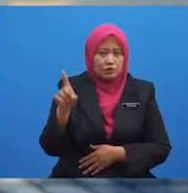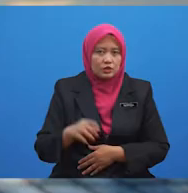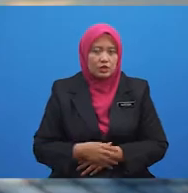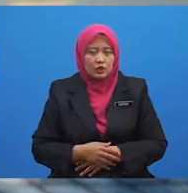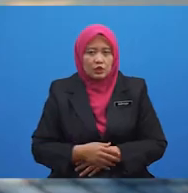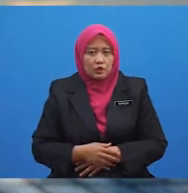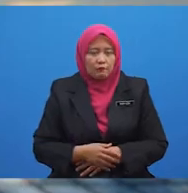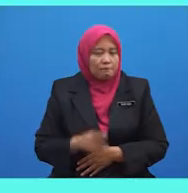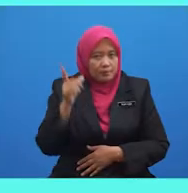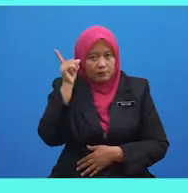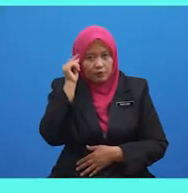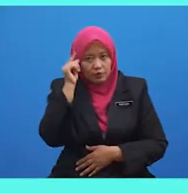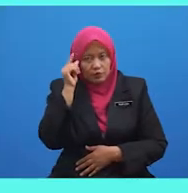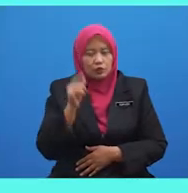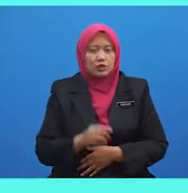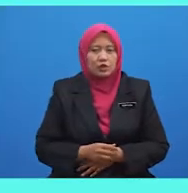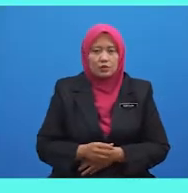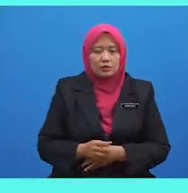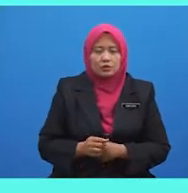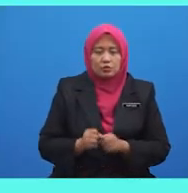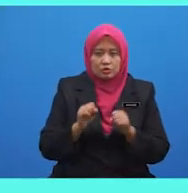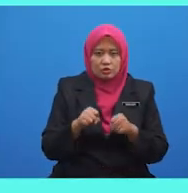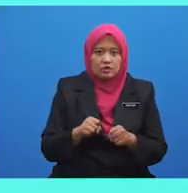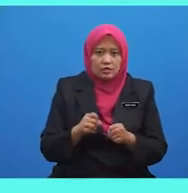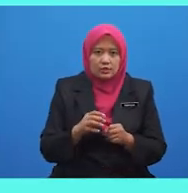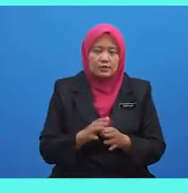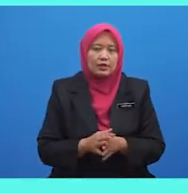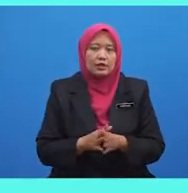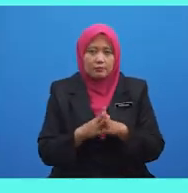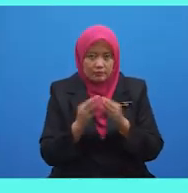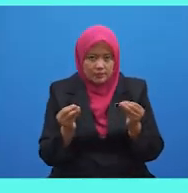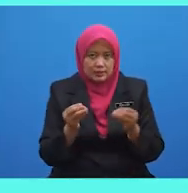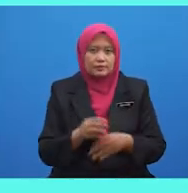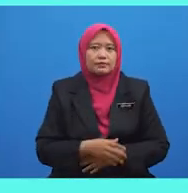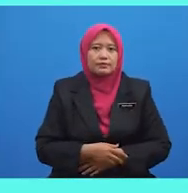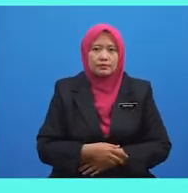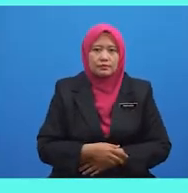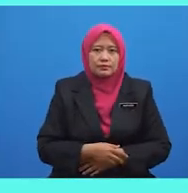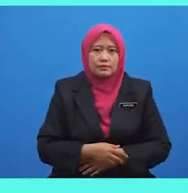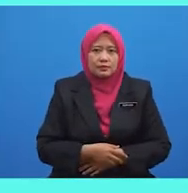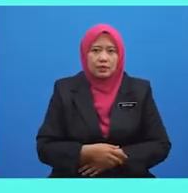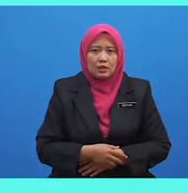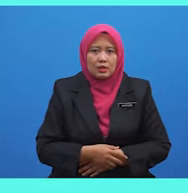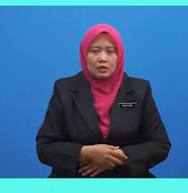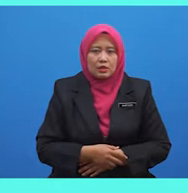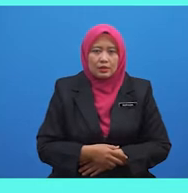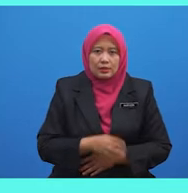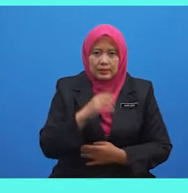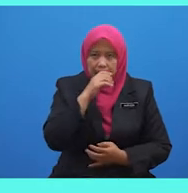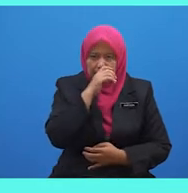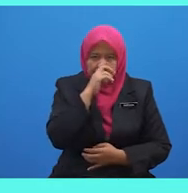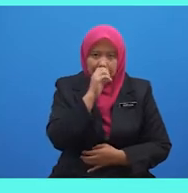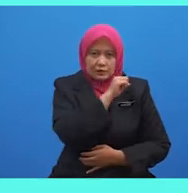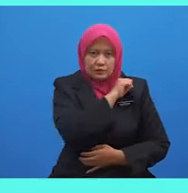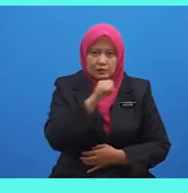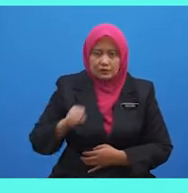oleh Belanda. Kesimpulannya, Kesultanan Melayu Melaka berakhir pada 24 Ogos 1511